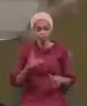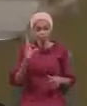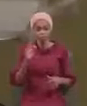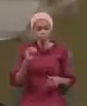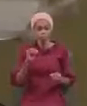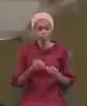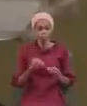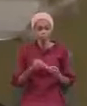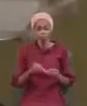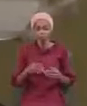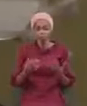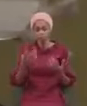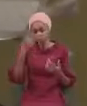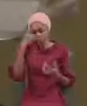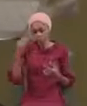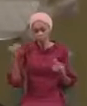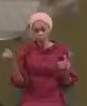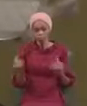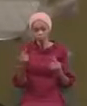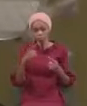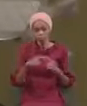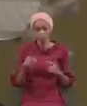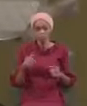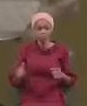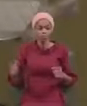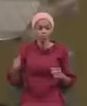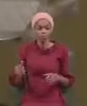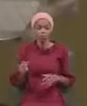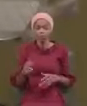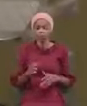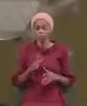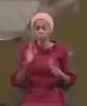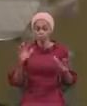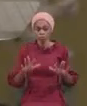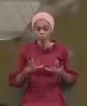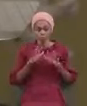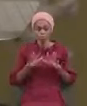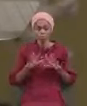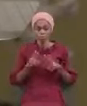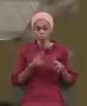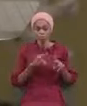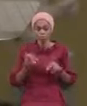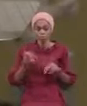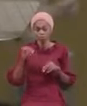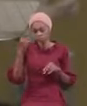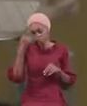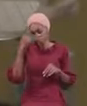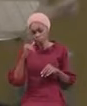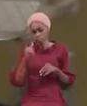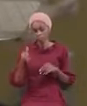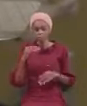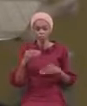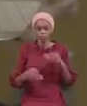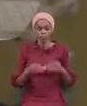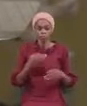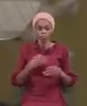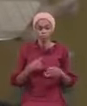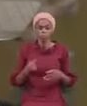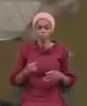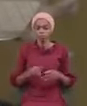jugement et l'ardeur d'un feu qui dévorera les rebelles dans